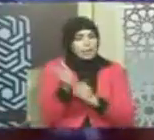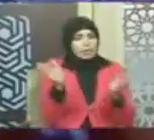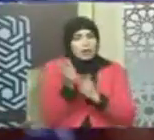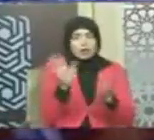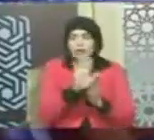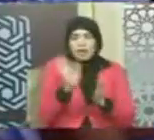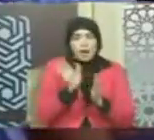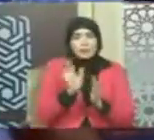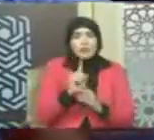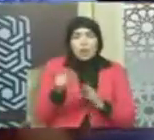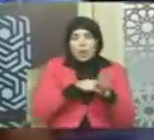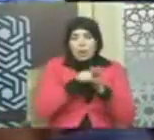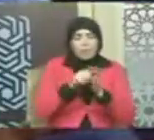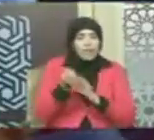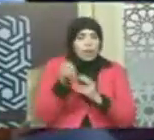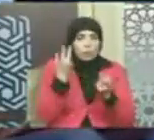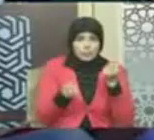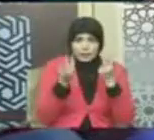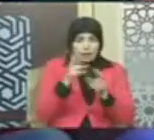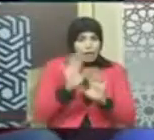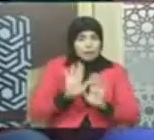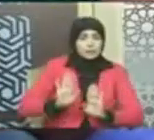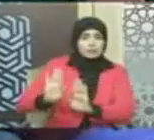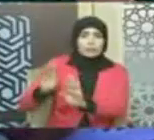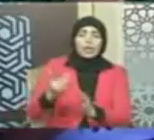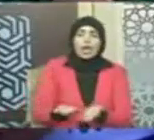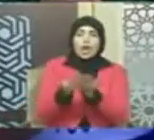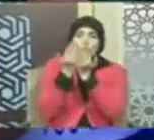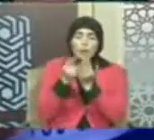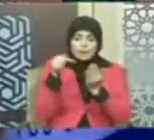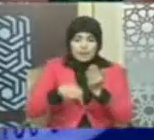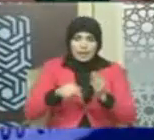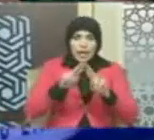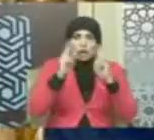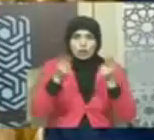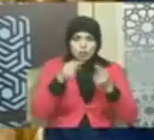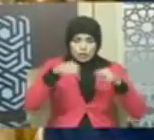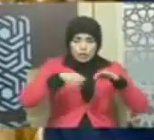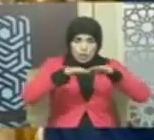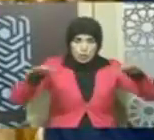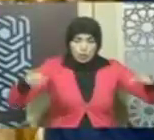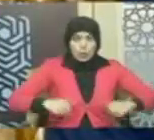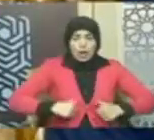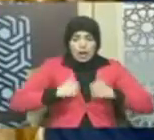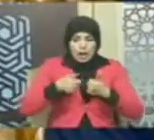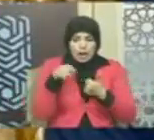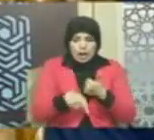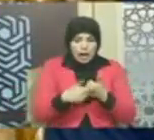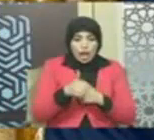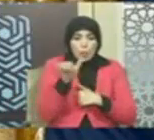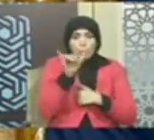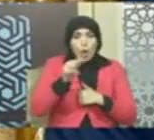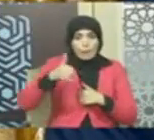فاتنين ولا مبتدعين. اللهم لا تجعل الدنيا أكبر همنا، اللهم لا تجعل